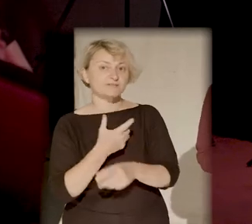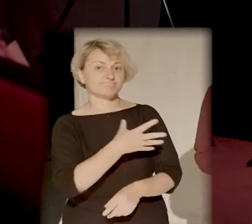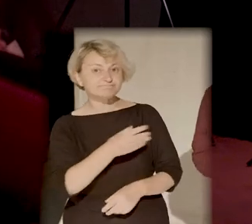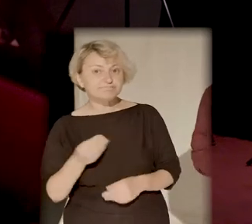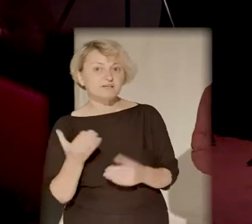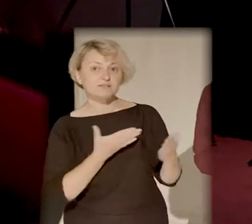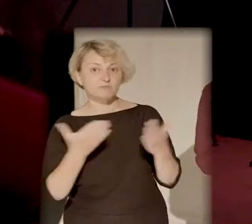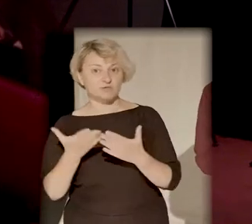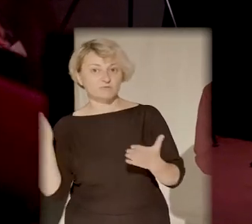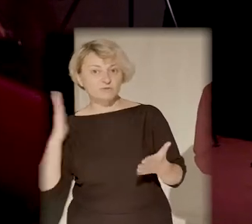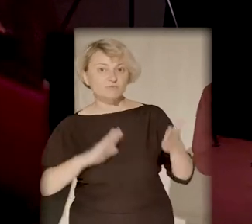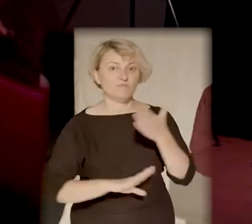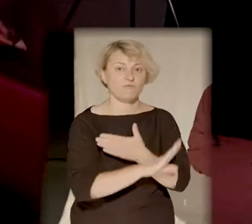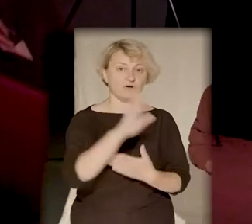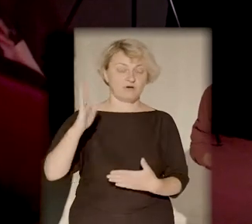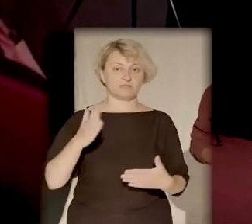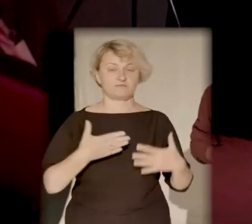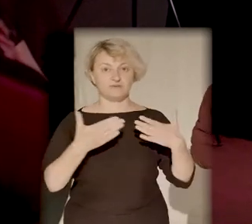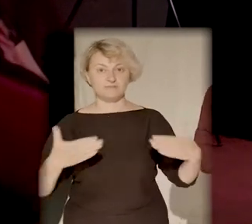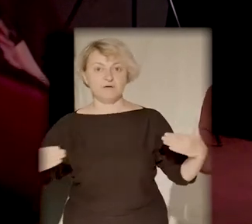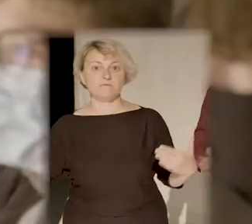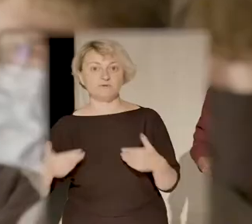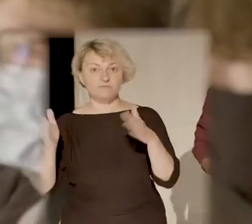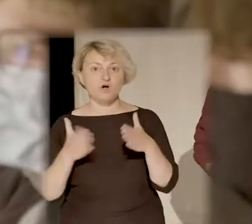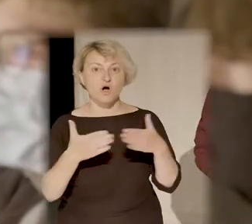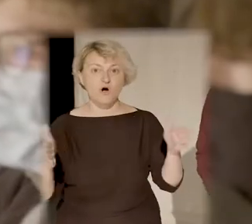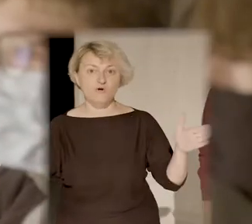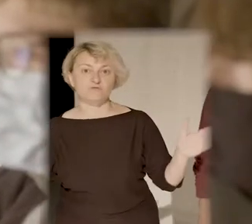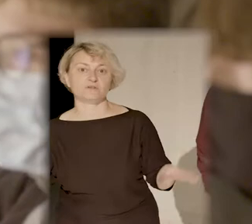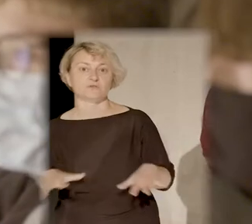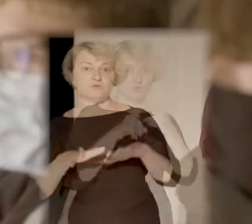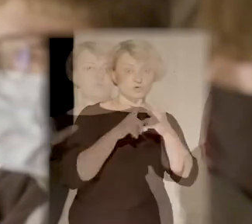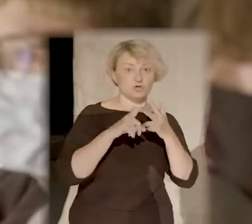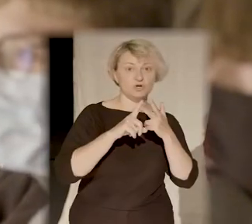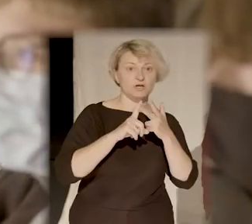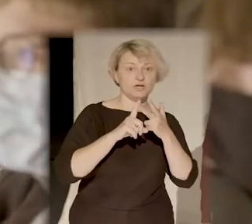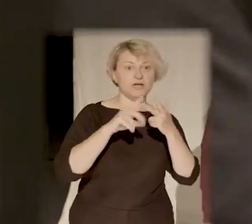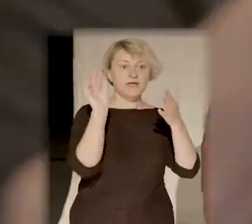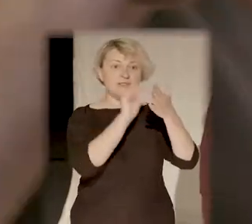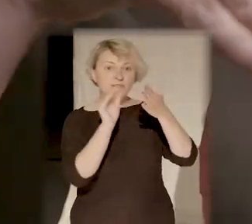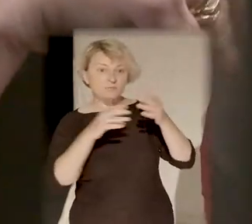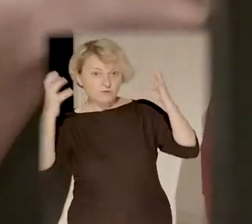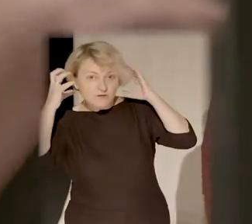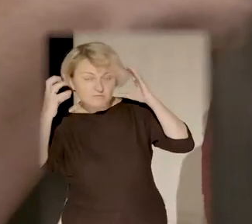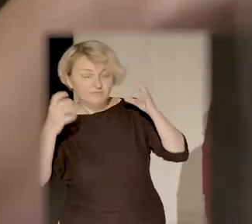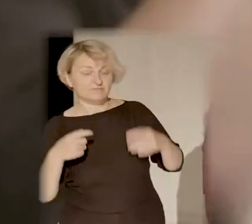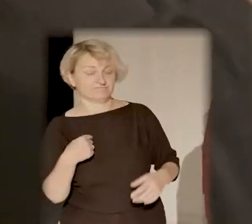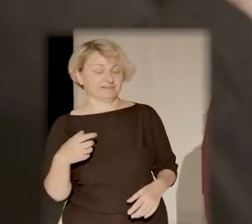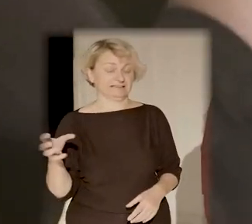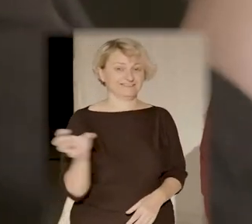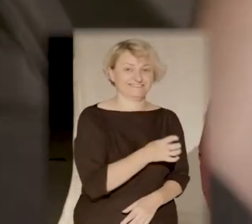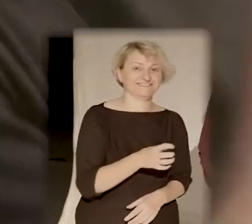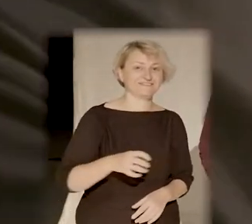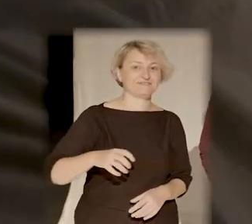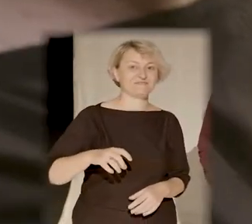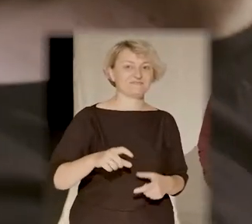do miejsc, gdzie będziemy prezentować nasz spektakl i będziemy mogli go otwierać dla jak największej grupy osób. Pani Iwona już jest członkiem naszego zespołu tutaj.